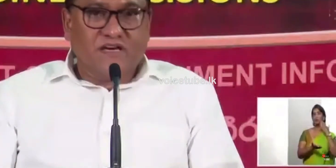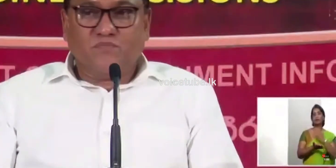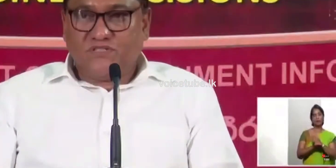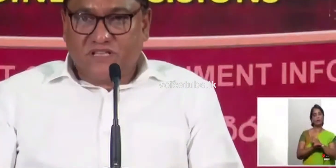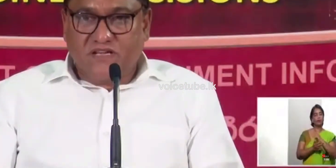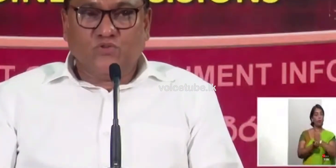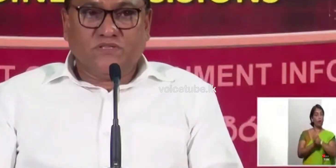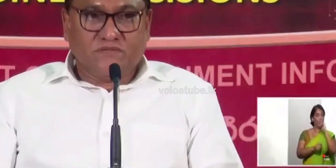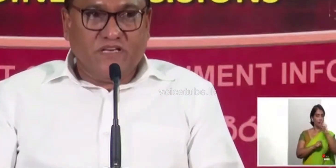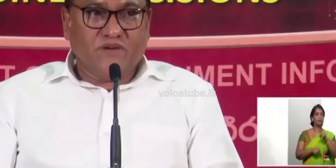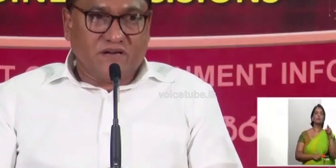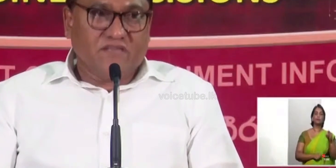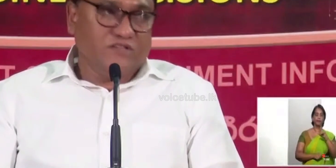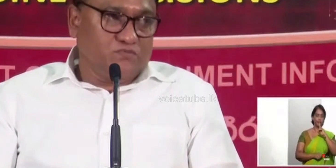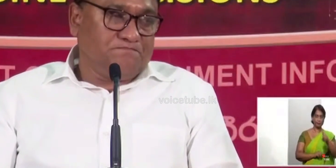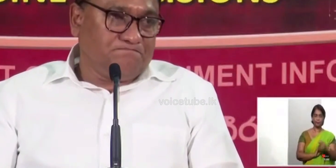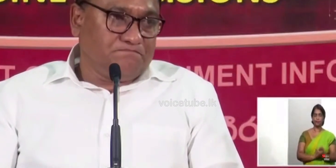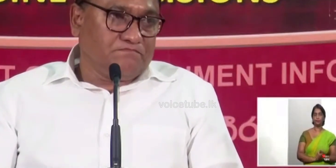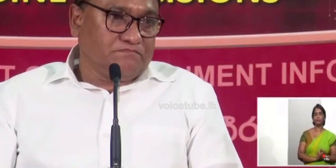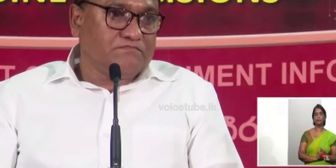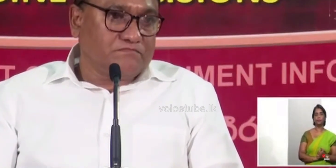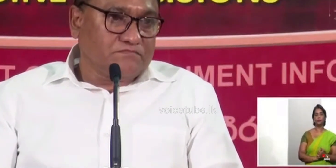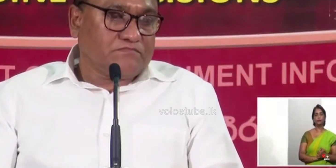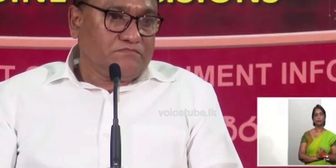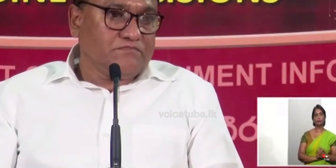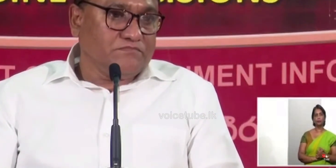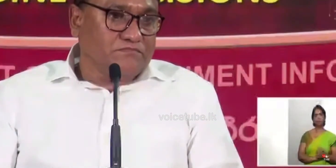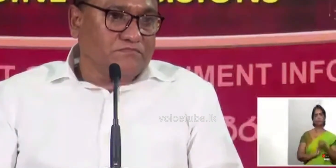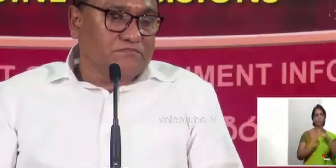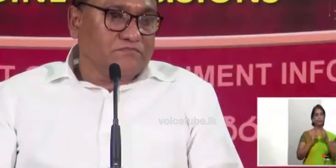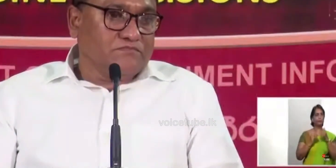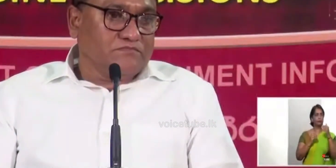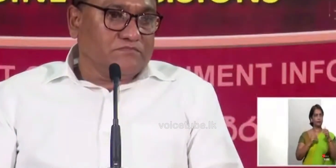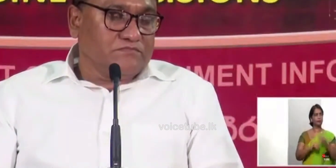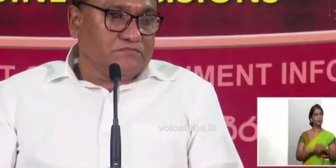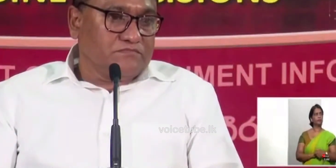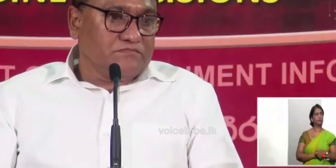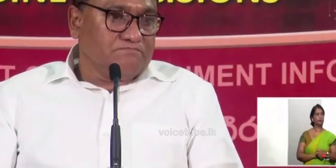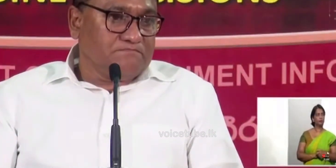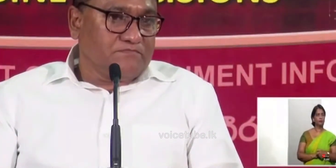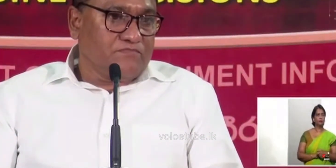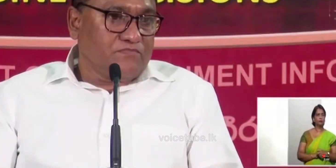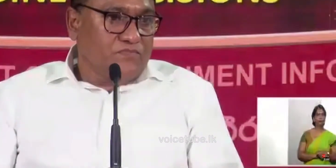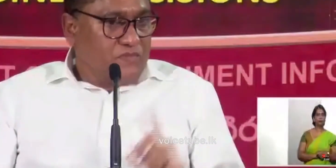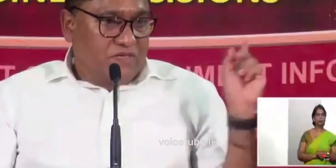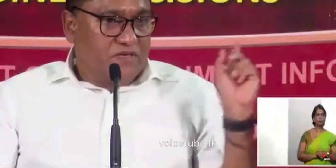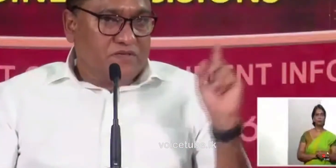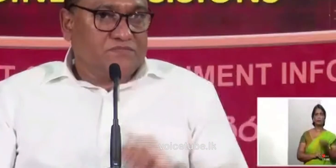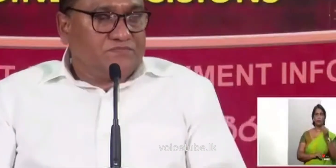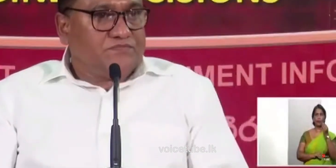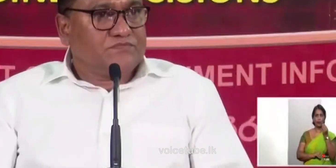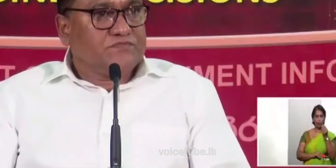වහාම නතර කරන්න කියලා දාර පොලිසිය දාරගෙනුත් ඉල්ලීමක් කරලා තියෙනවා. ඇමතිතුමනි, පොඩි ඉල්ලීමක් කරන්න